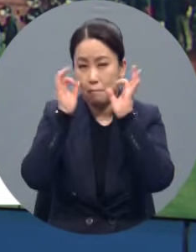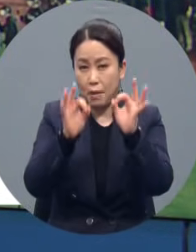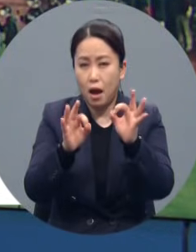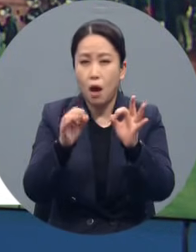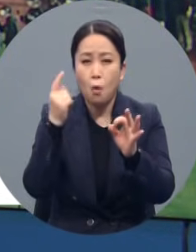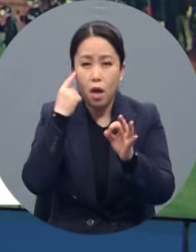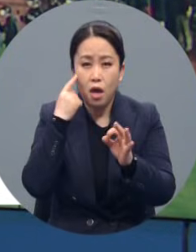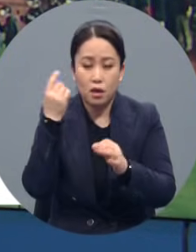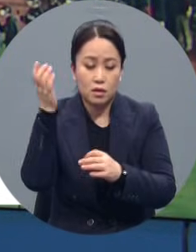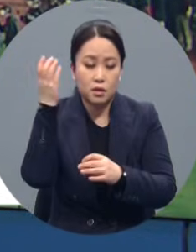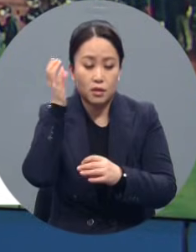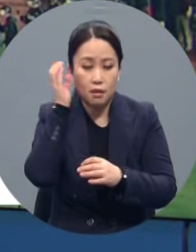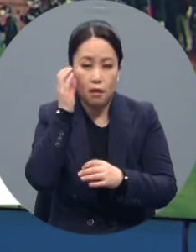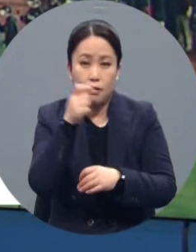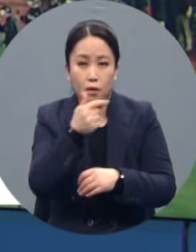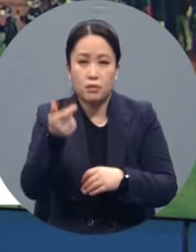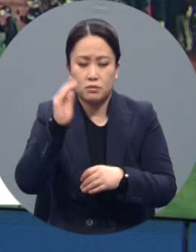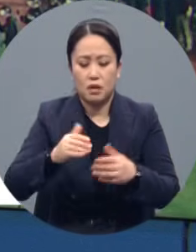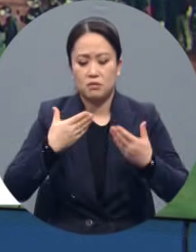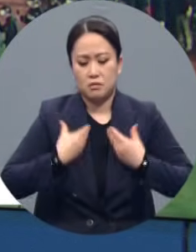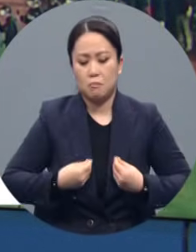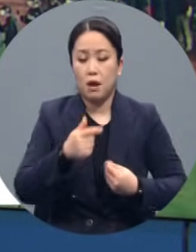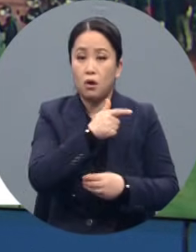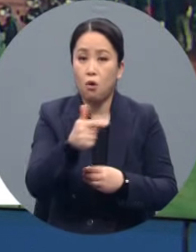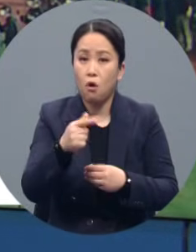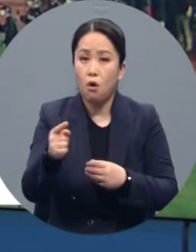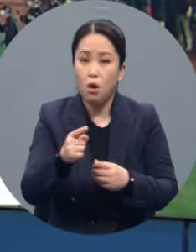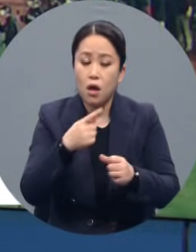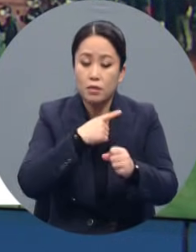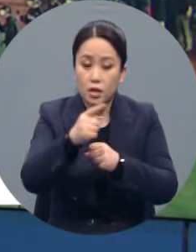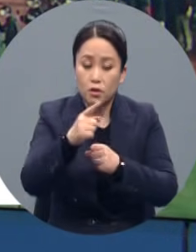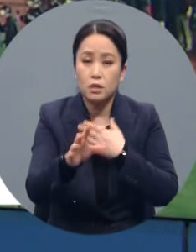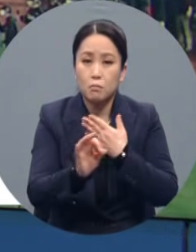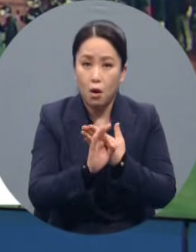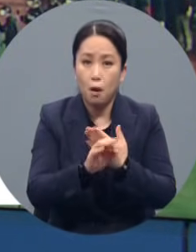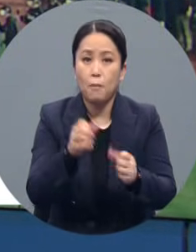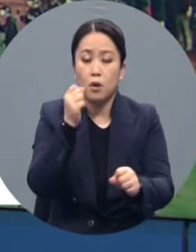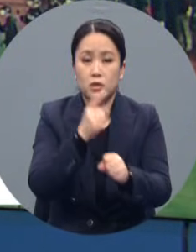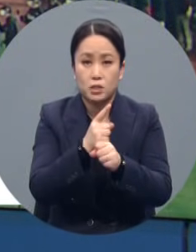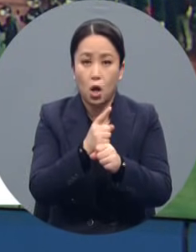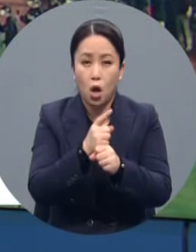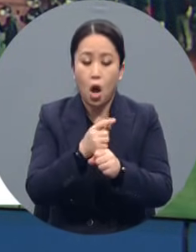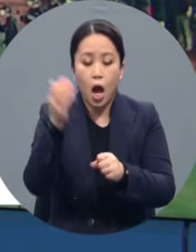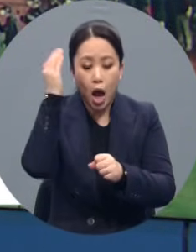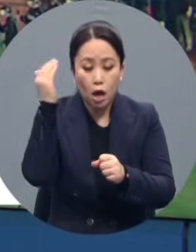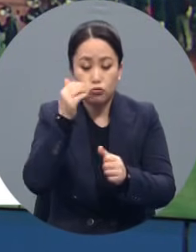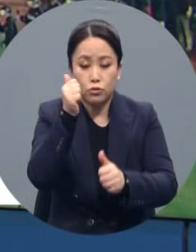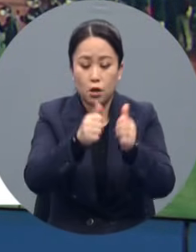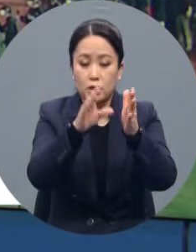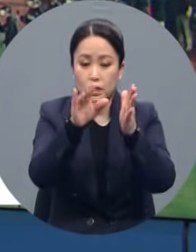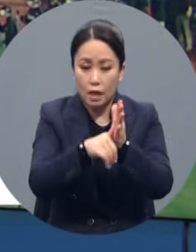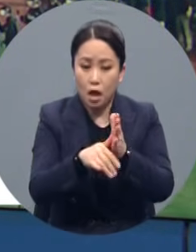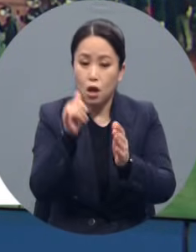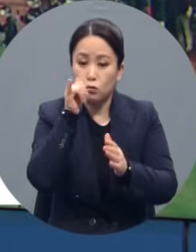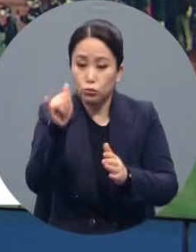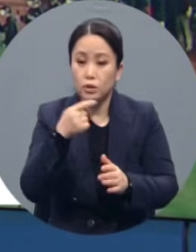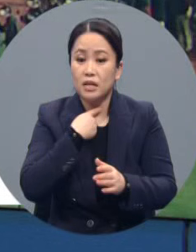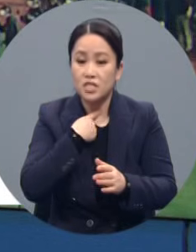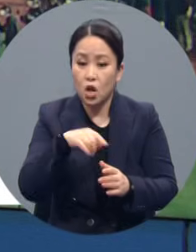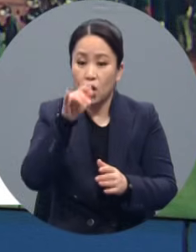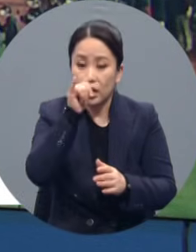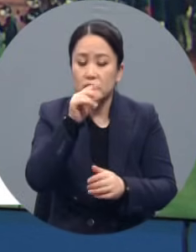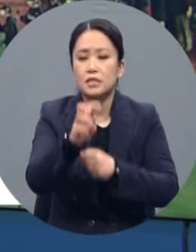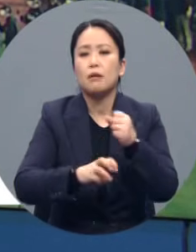실망이 이만저만이 아닌데요. 내년이면 벌써 한국 시리즈에서 우승한 지 30년이 됩니다. 다음 시즌